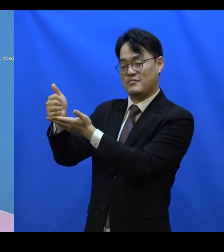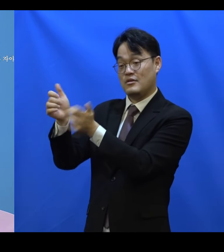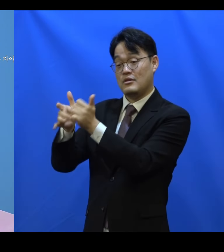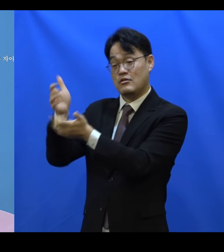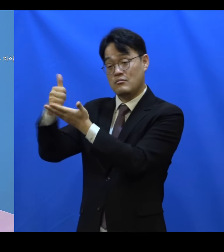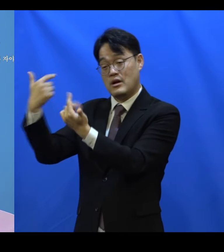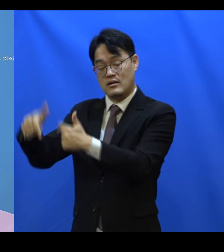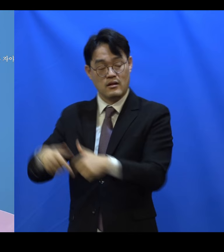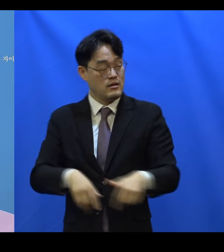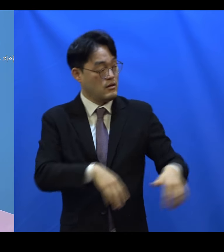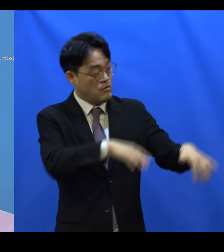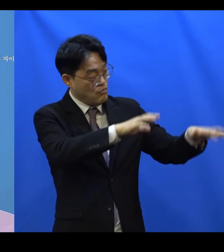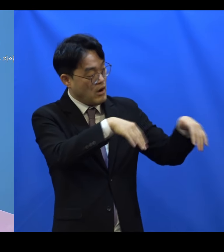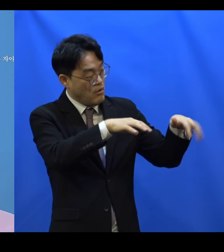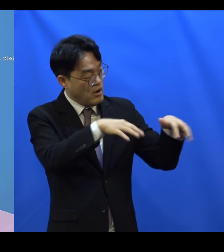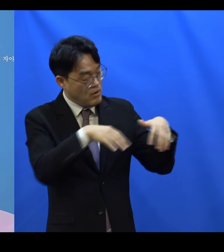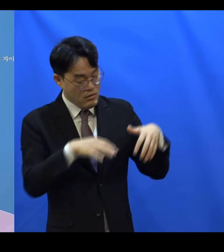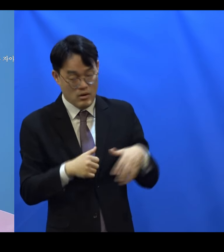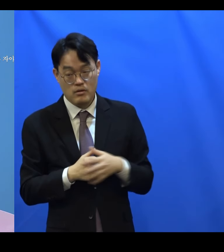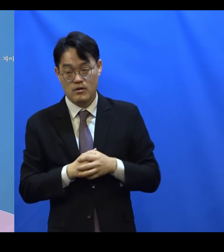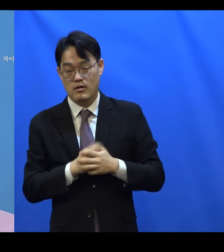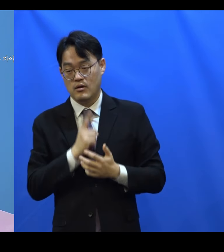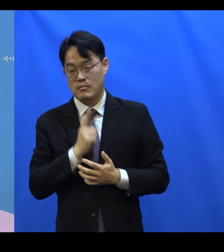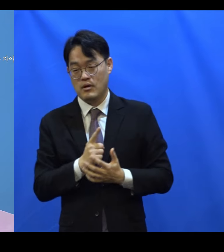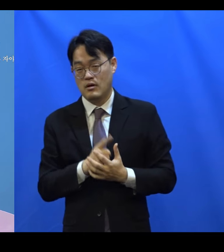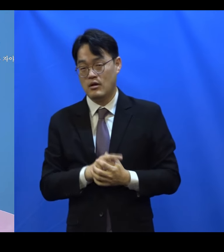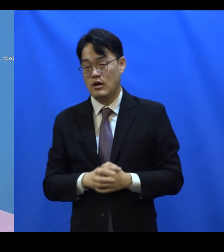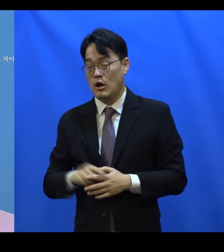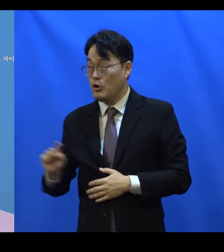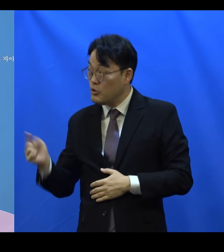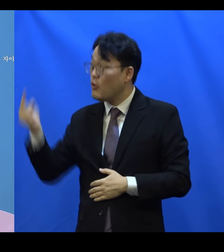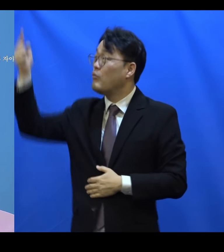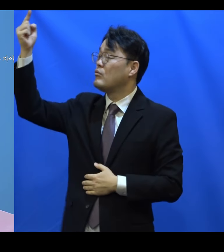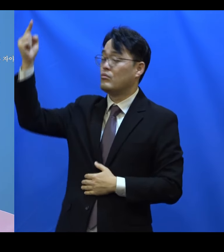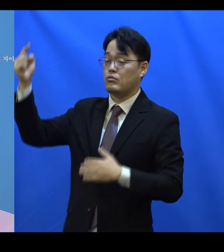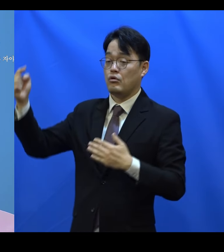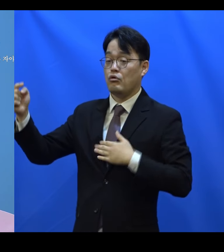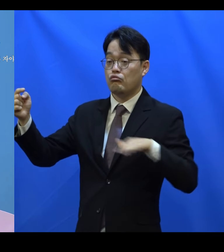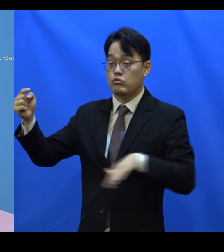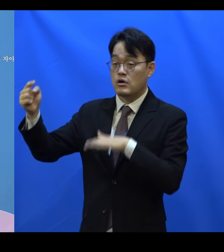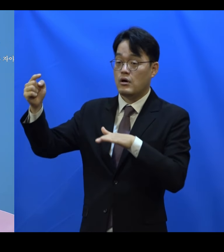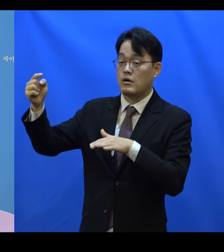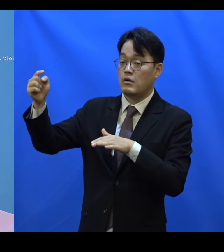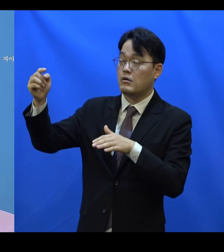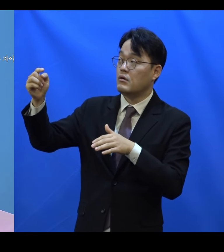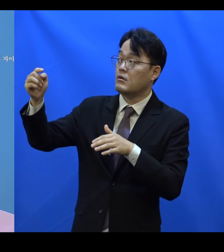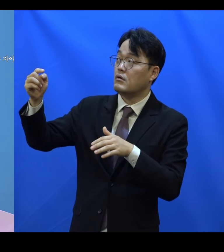계시면 우리가 다가갈 수 없잖아요. 낮은 곳에 오셨으니까 우리가 낮은 곳으로 내려가면 만날 수 있어요.